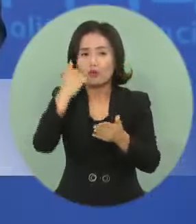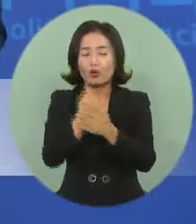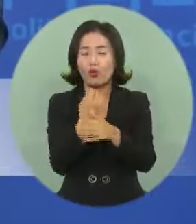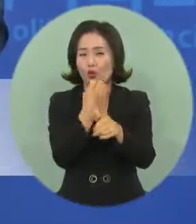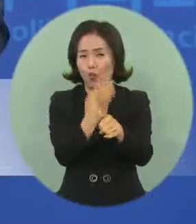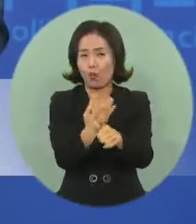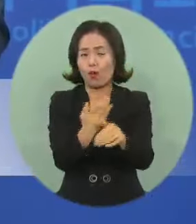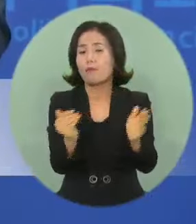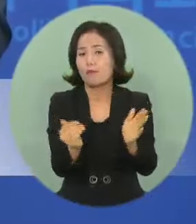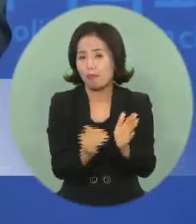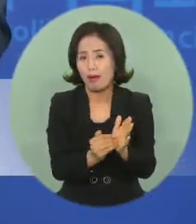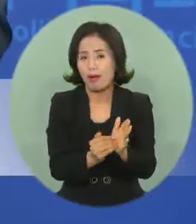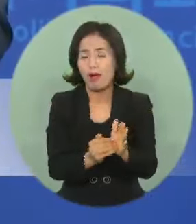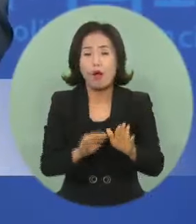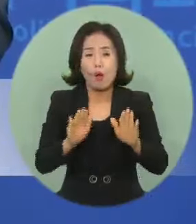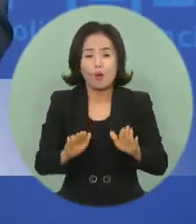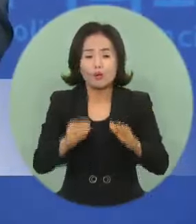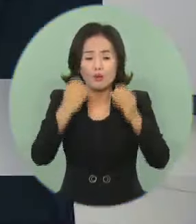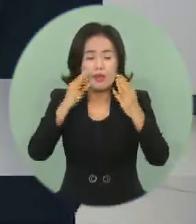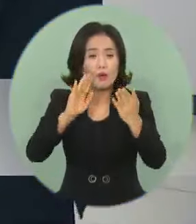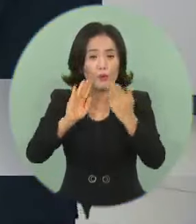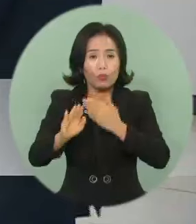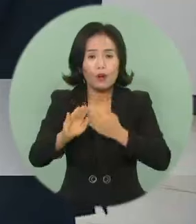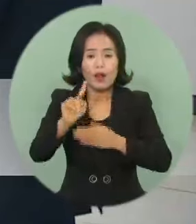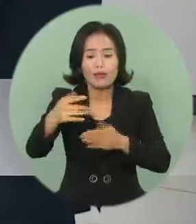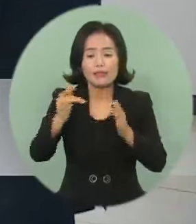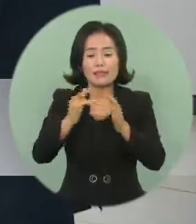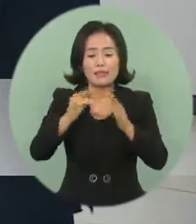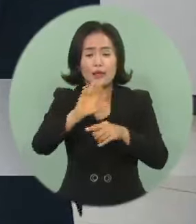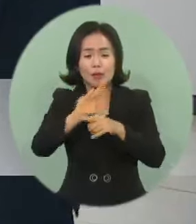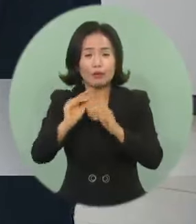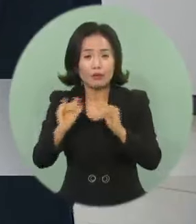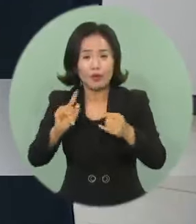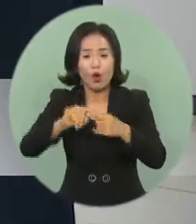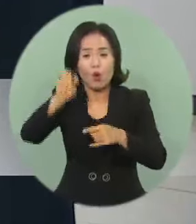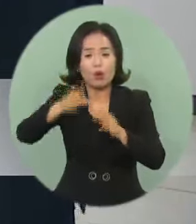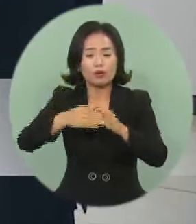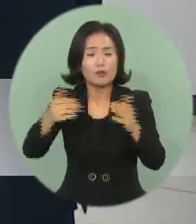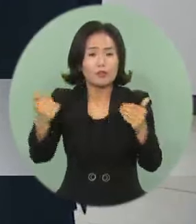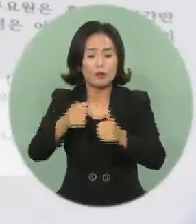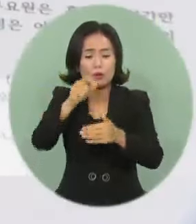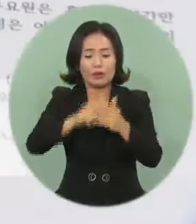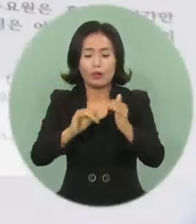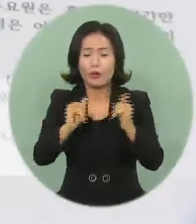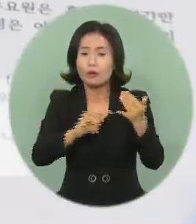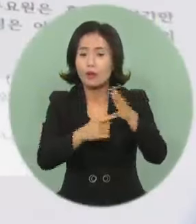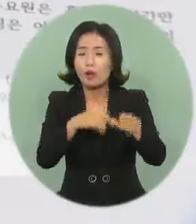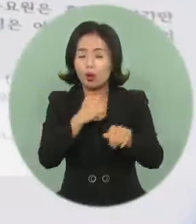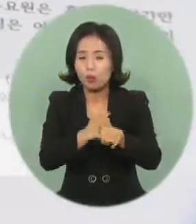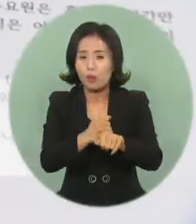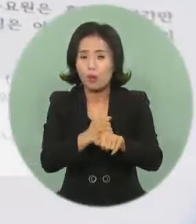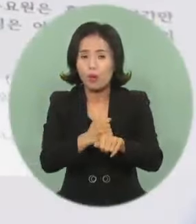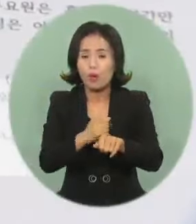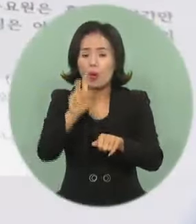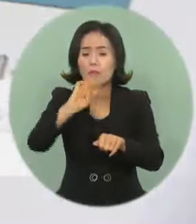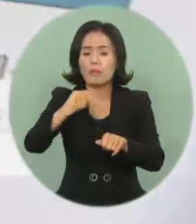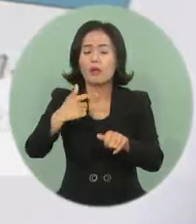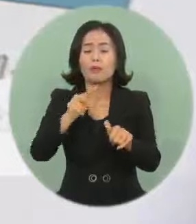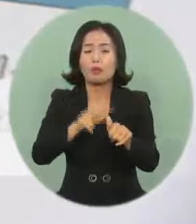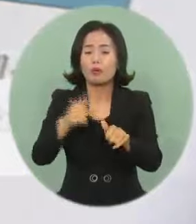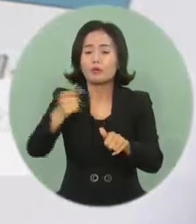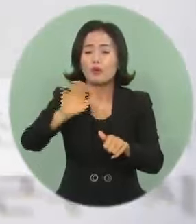고발하기로 했습니다. 오늘 새로운 미래는 한 인터넷 방송인과 광주시의회에서 기자회견을 열고 민형배